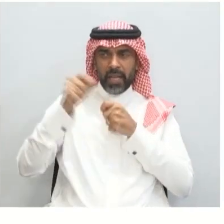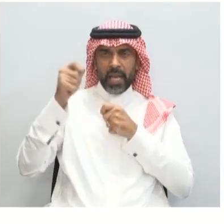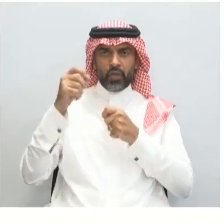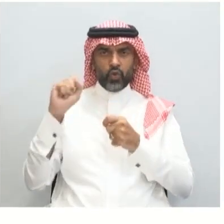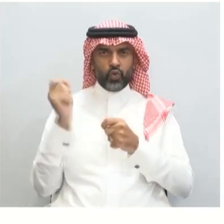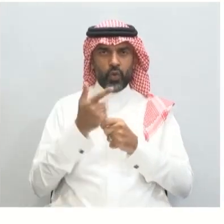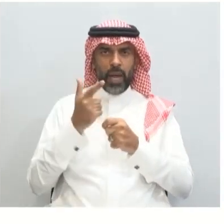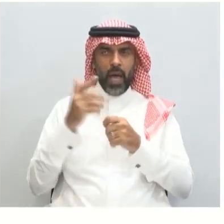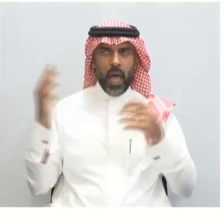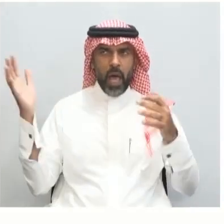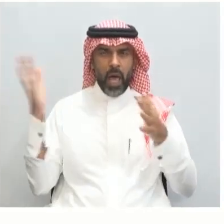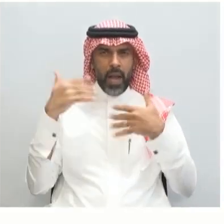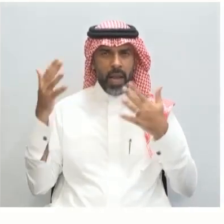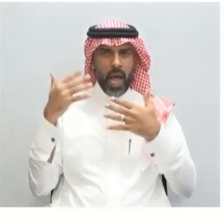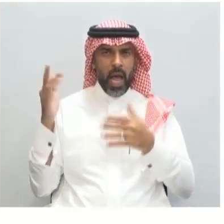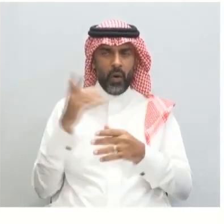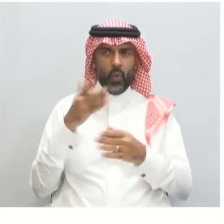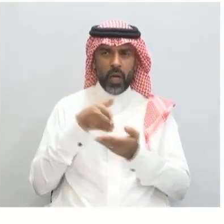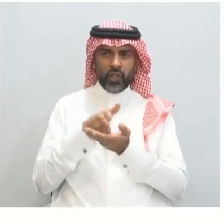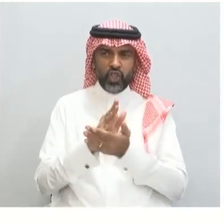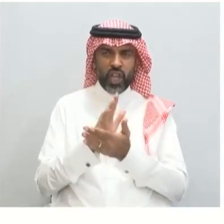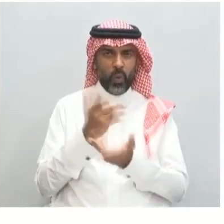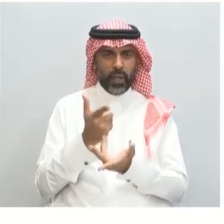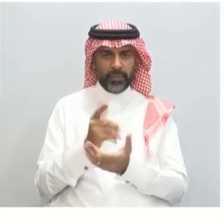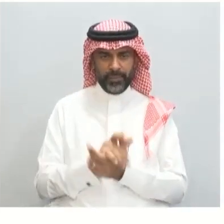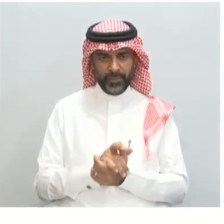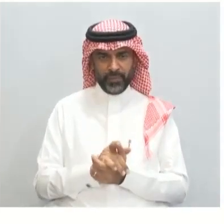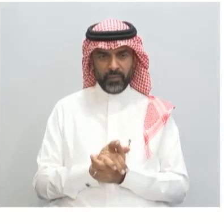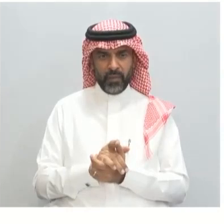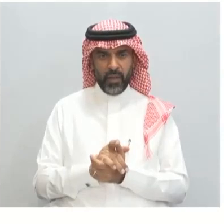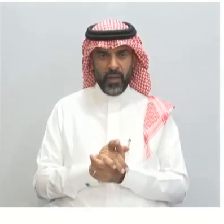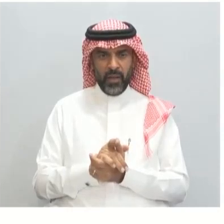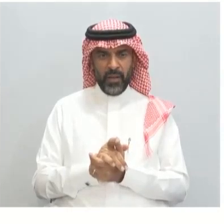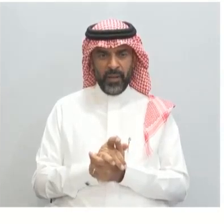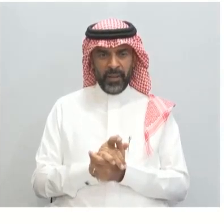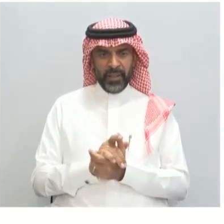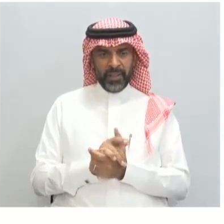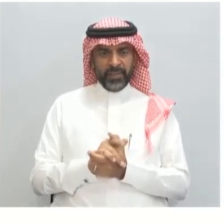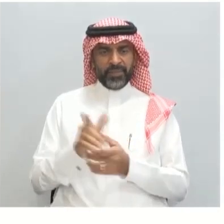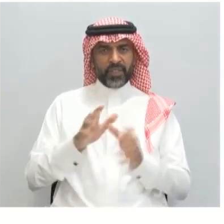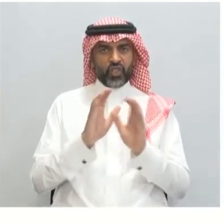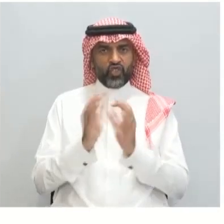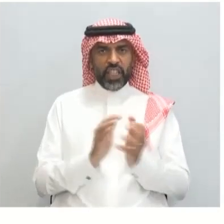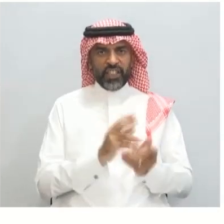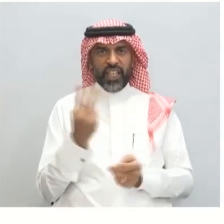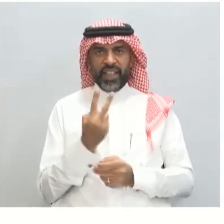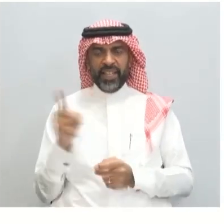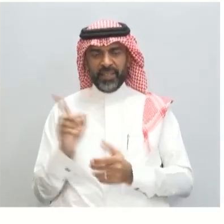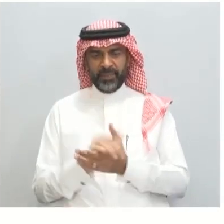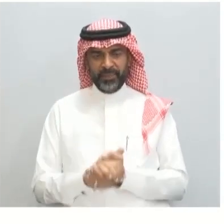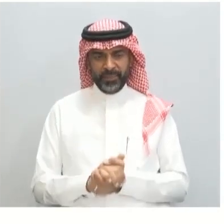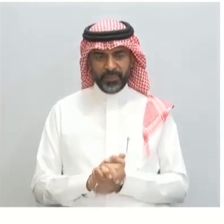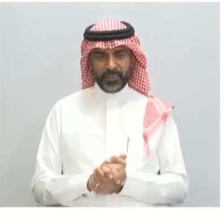سواء كان سرعتها او اتجاه هبوبها لهما جهازان سرعه الرياح بجهاز الانيمومتر واتجاه